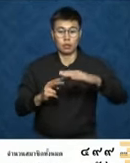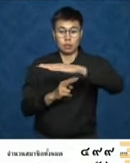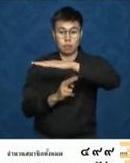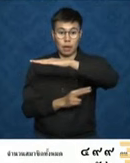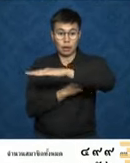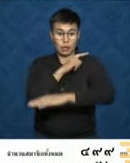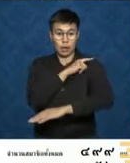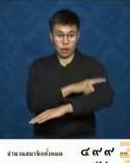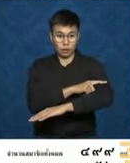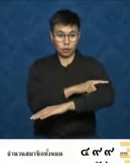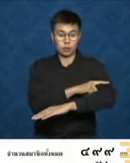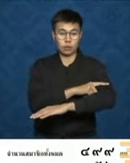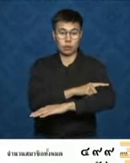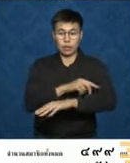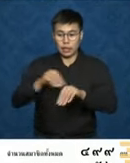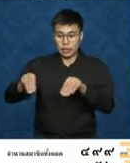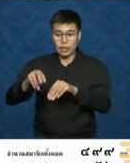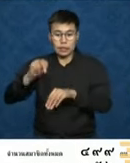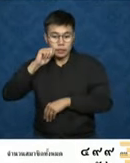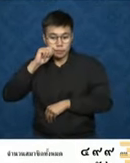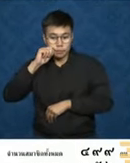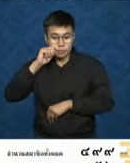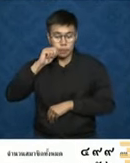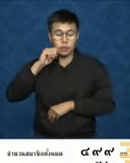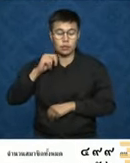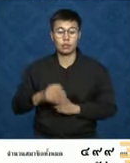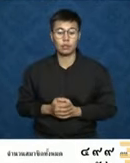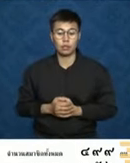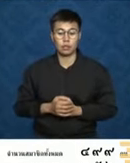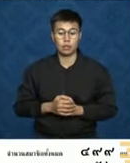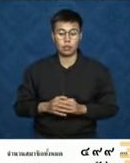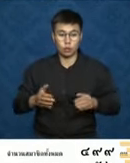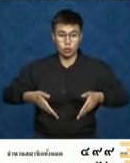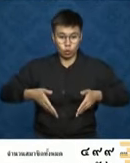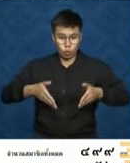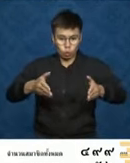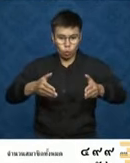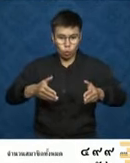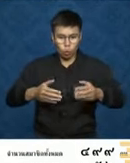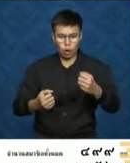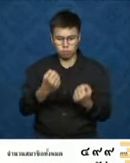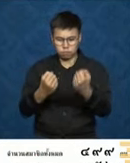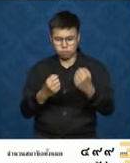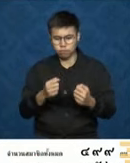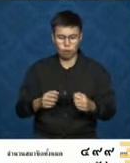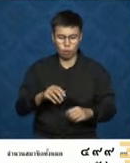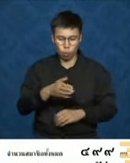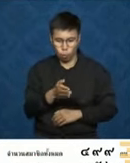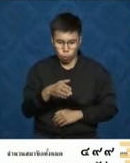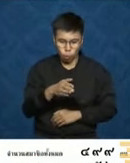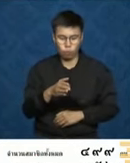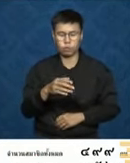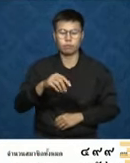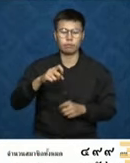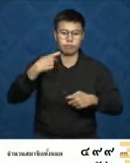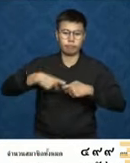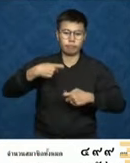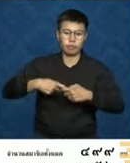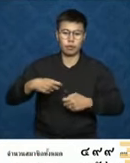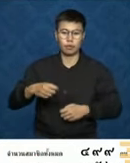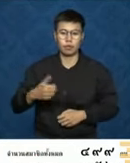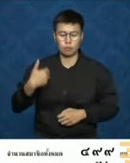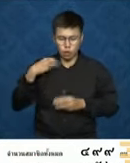ลำตะคองใหม่ไปเชื่อมกับตำบลมะเริงถนนเป็นลูกรังสัญจรลำบากโดยเฉพาะเวลาหน้าฝนมีน้ำท่วมขัง